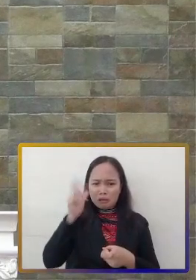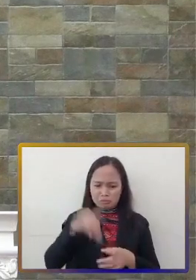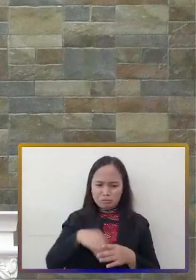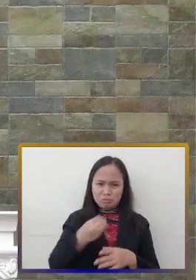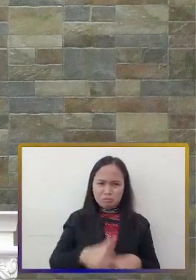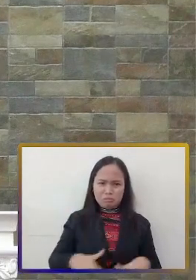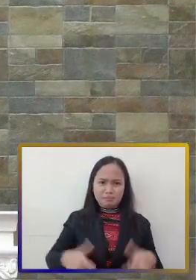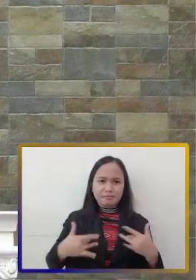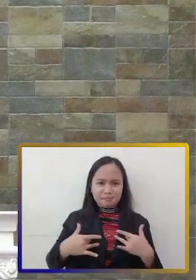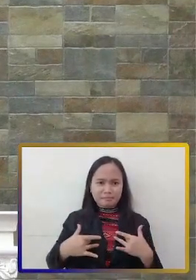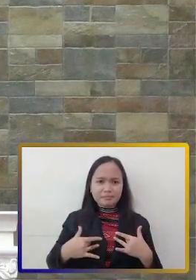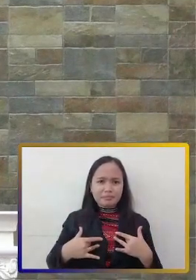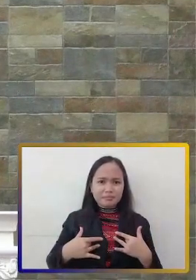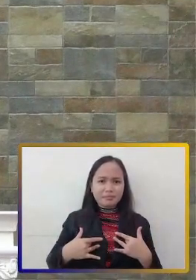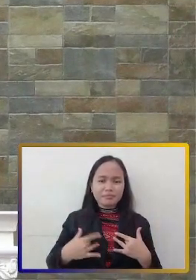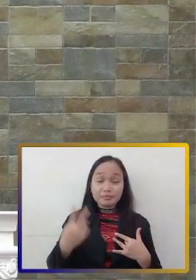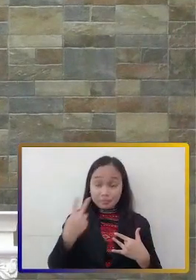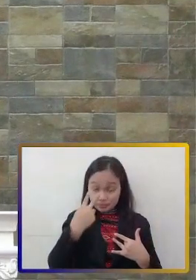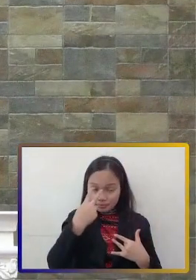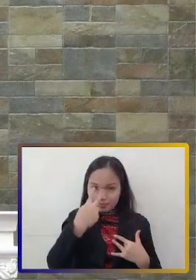listen. Listen.